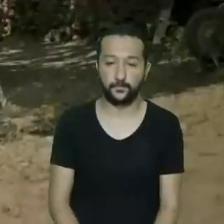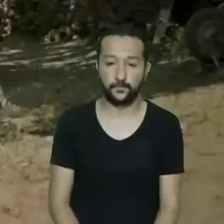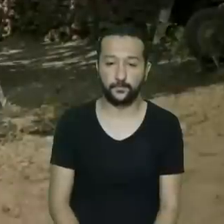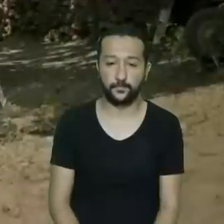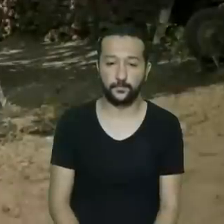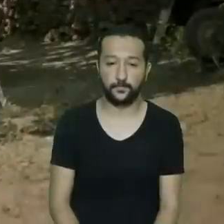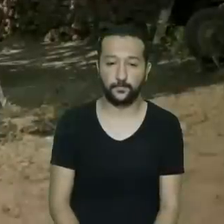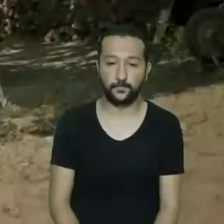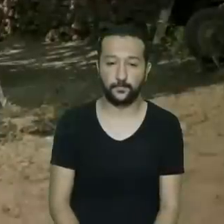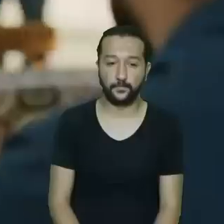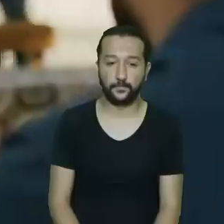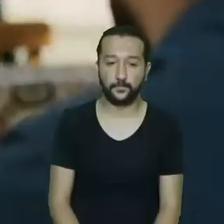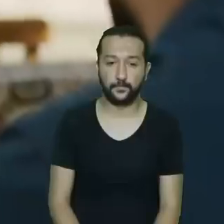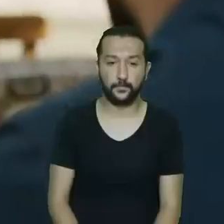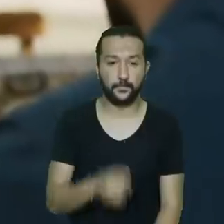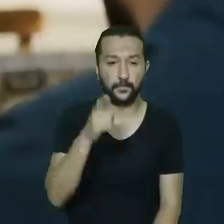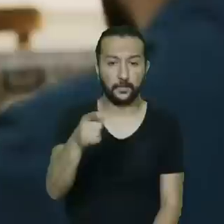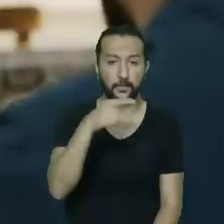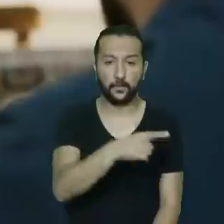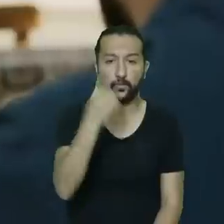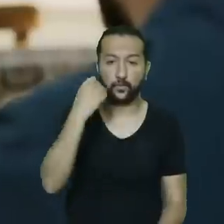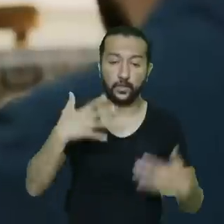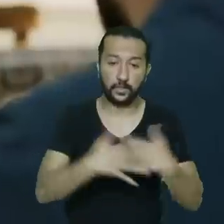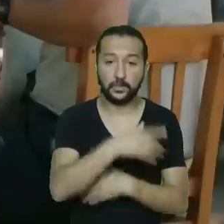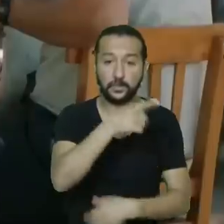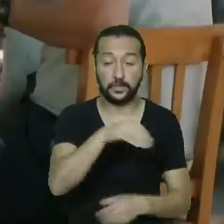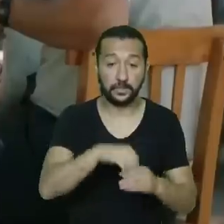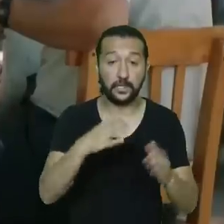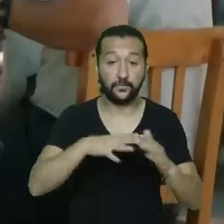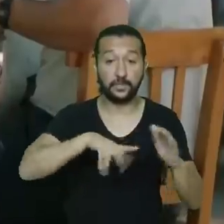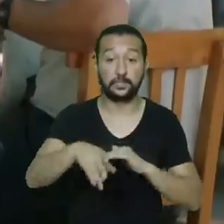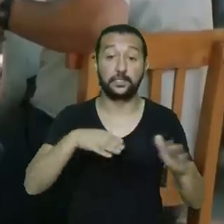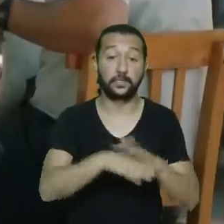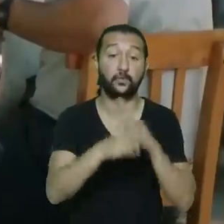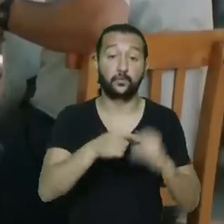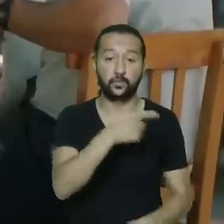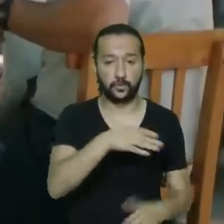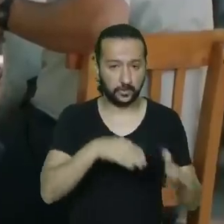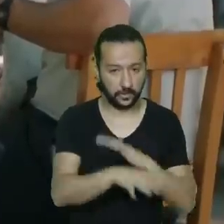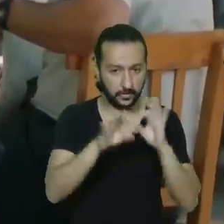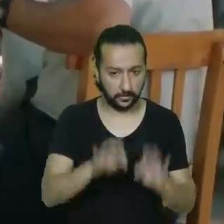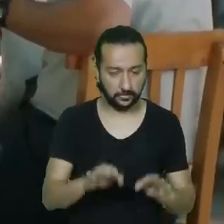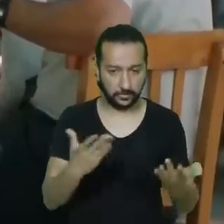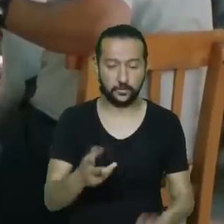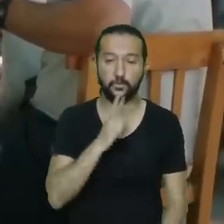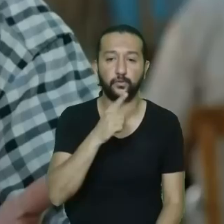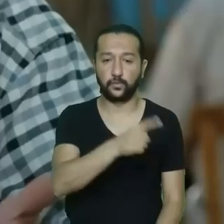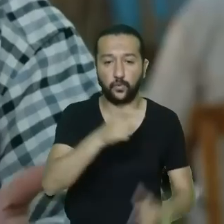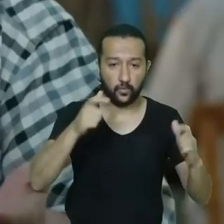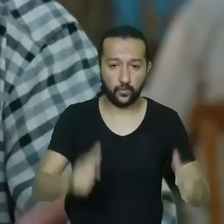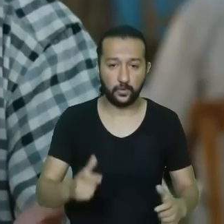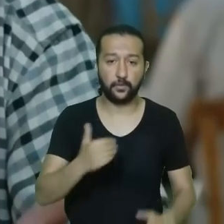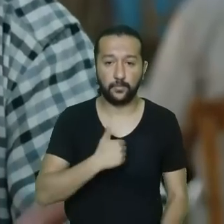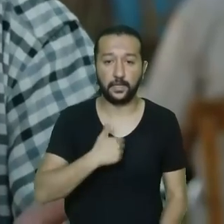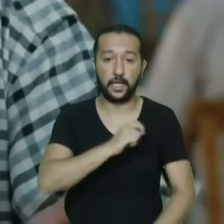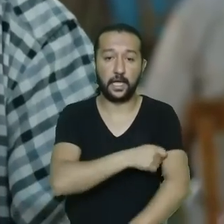Kahretsin diyerek duvarın ardından çekildi. Sadıç, dün gece Kosta Küsen'den yemeğine hırsız giresiymiş. Girerler tabii Sadıç. Ortalıkta